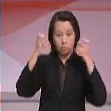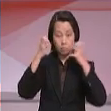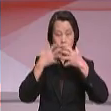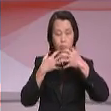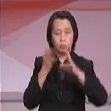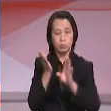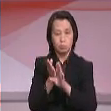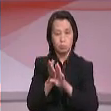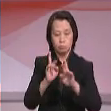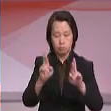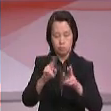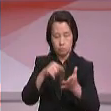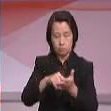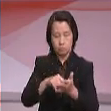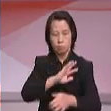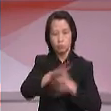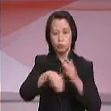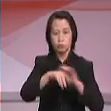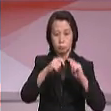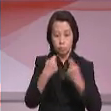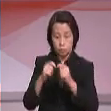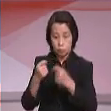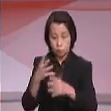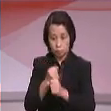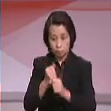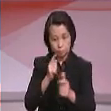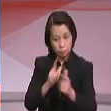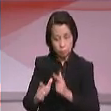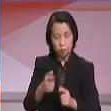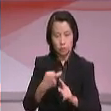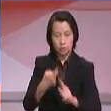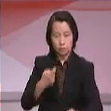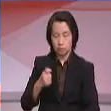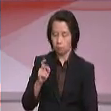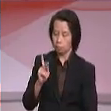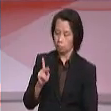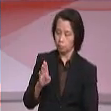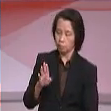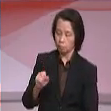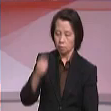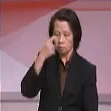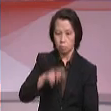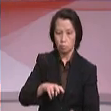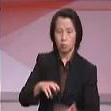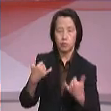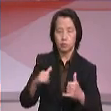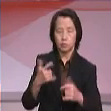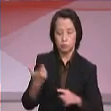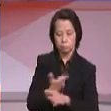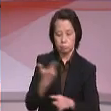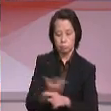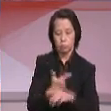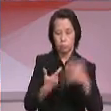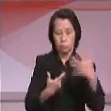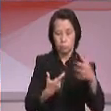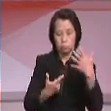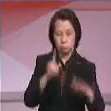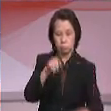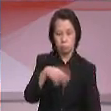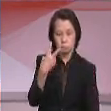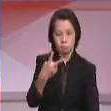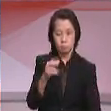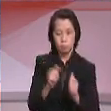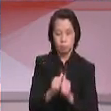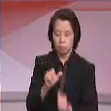ini. Terdahulu, semua pasukan telah mendapat kebenaran Kementerian Belia dan Sukan untuk turun menjalani latihan pada 15 Februari